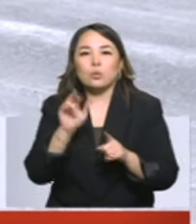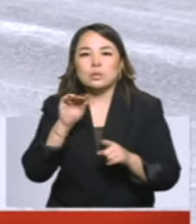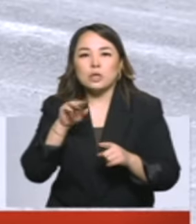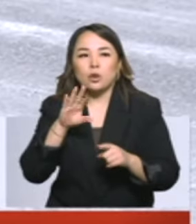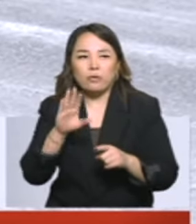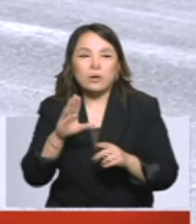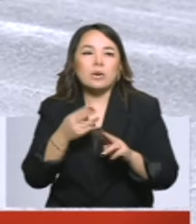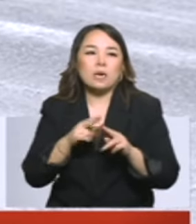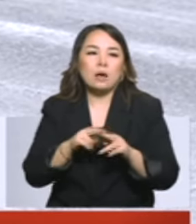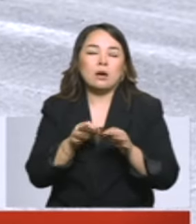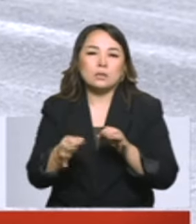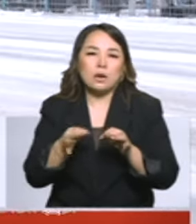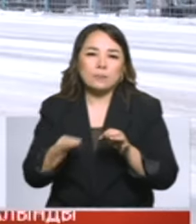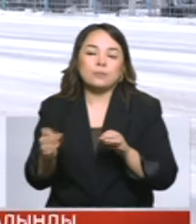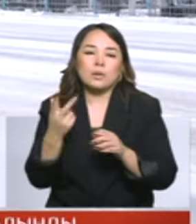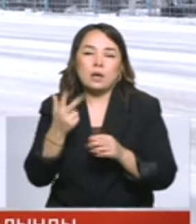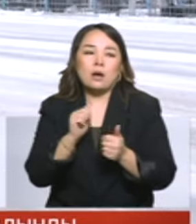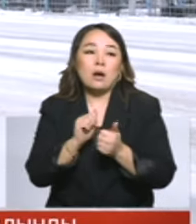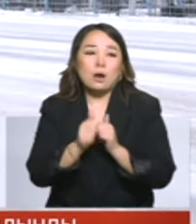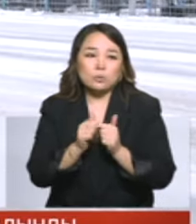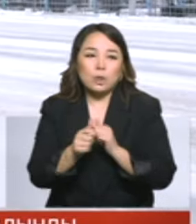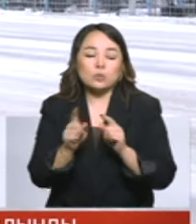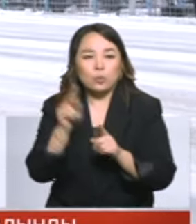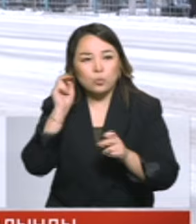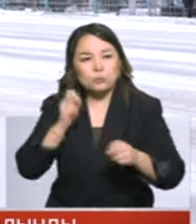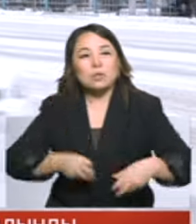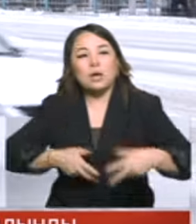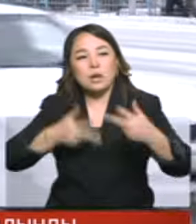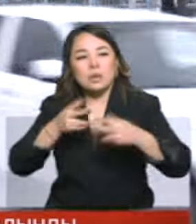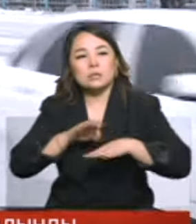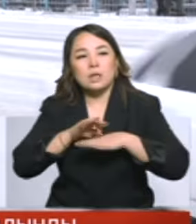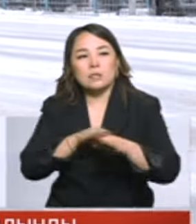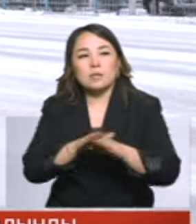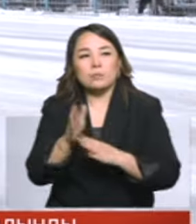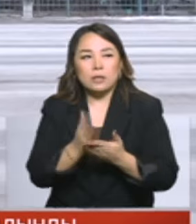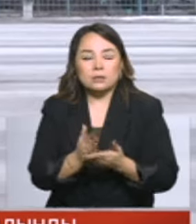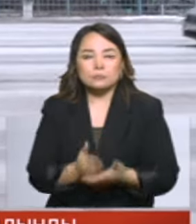қаласындағы мектептер 2-ші ауысымда қашықтан оқу форматына көшірілді.